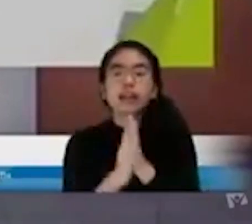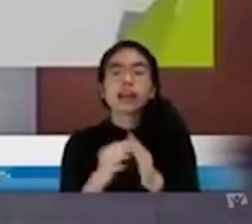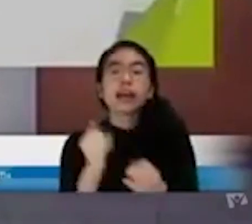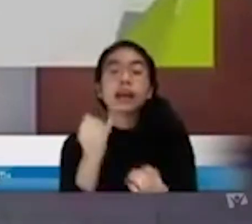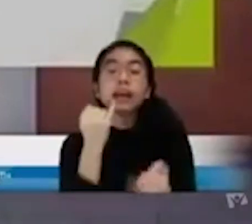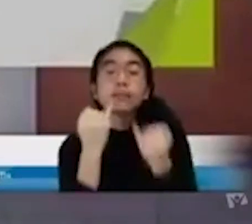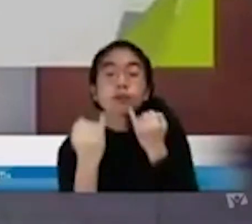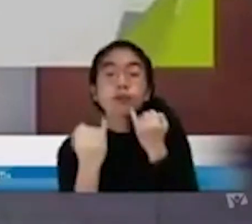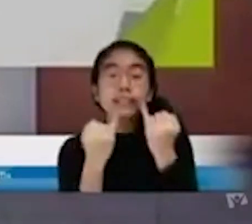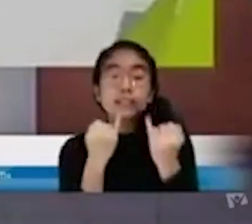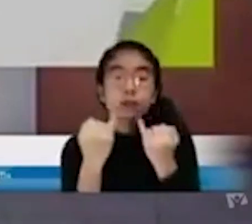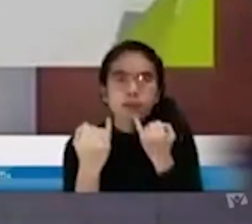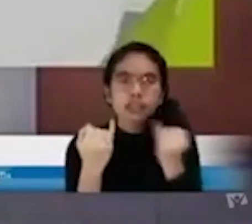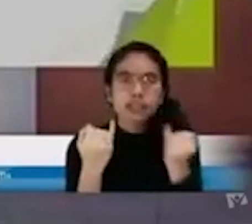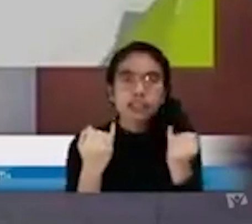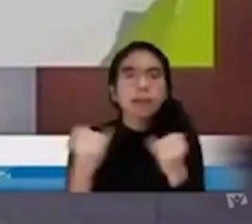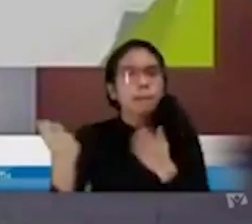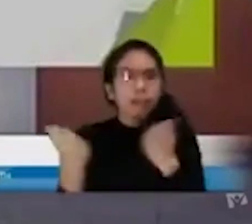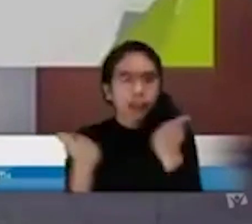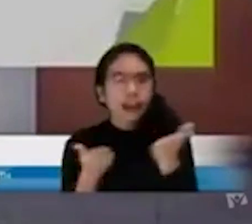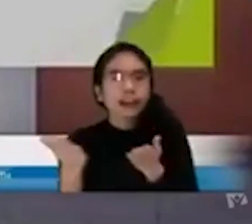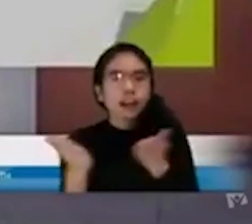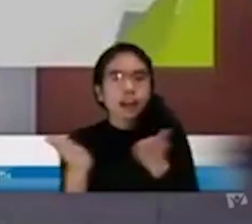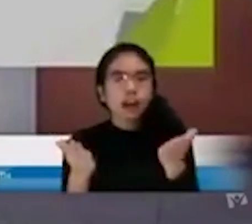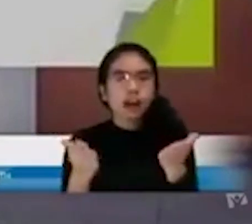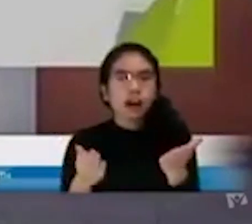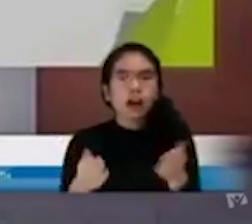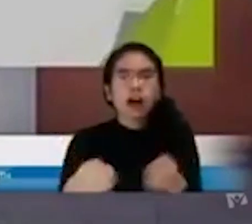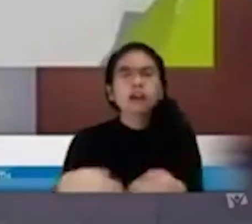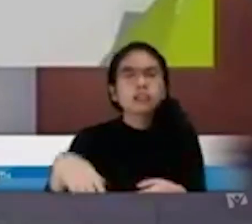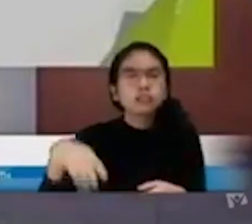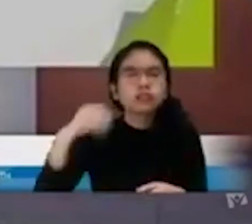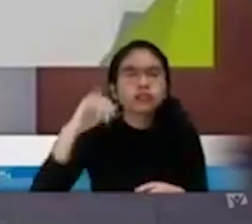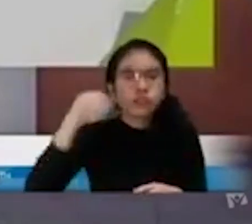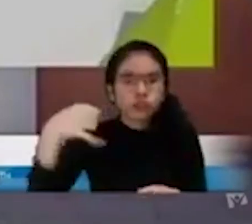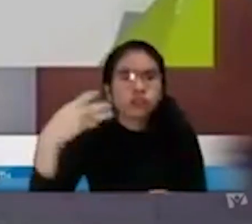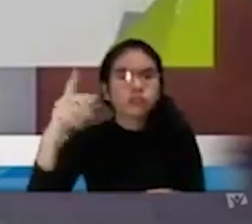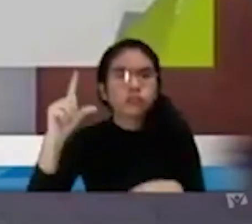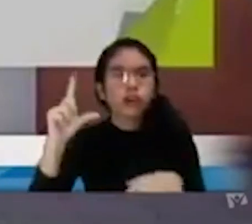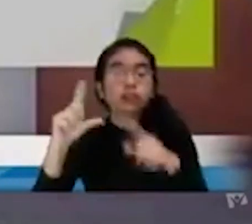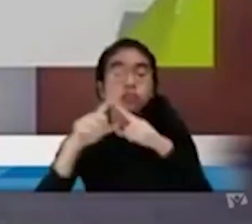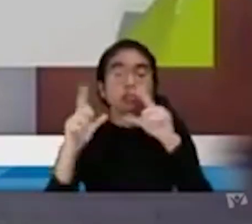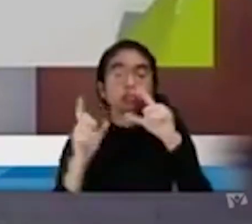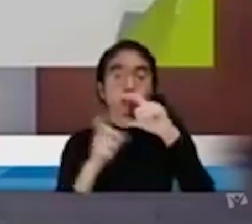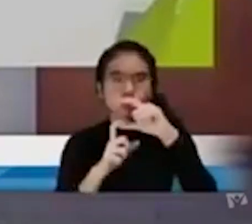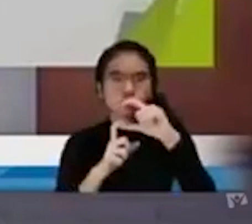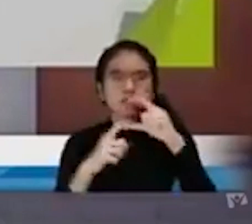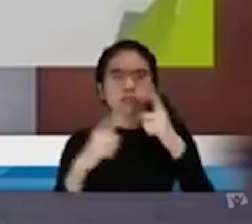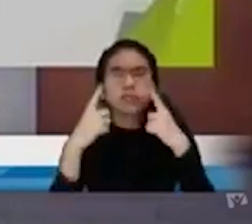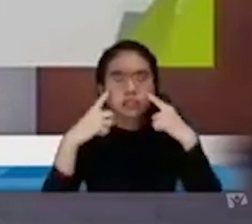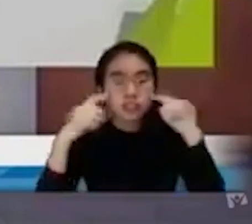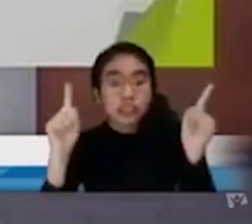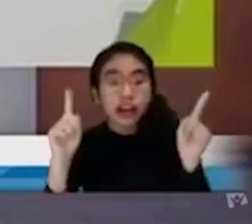Kualitas pelayanan mereka ini luar biasa berkualitas. Dan di dalam